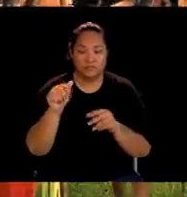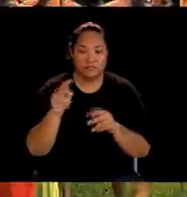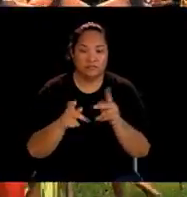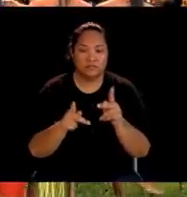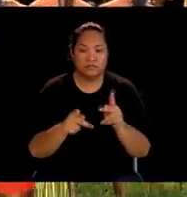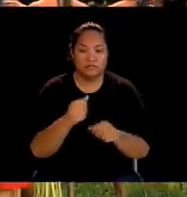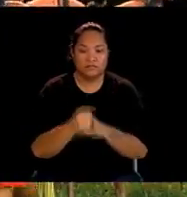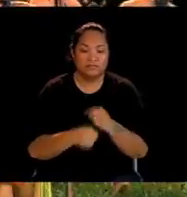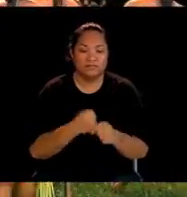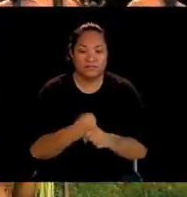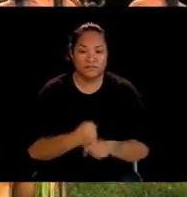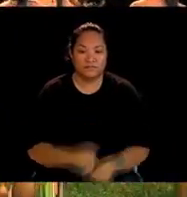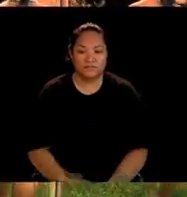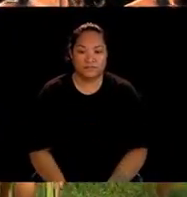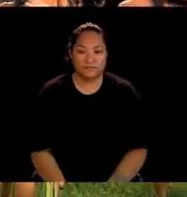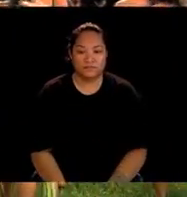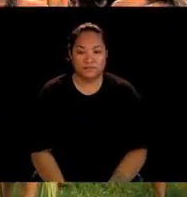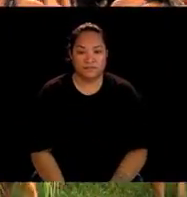isakan niha.